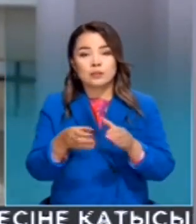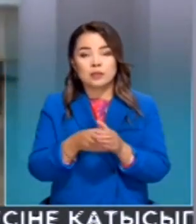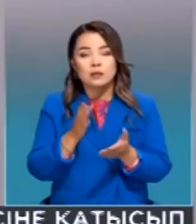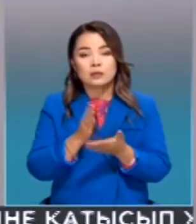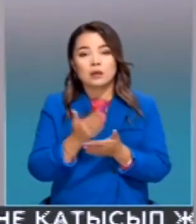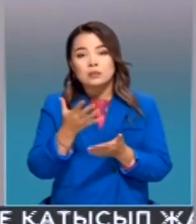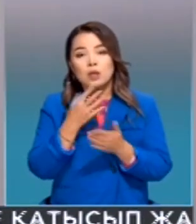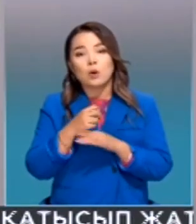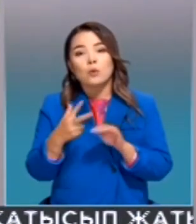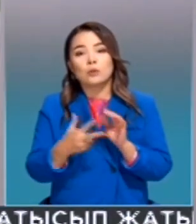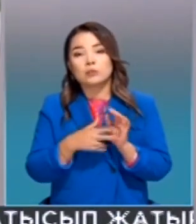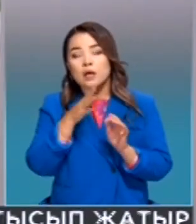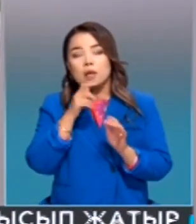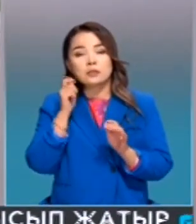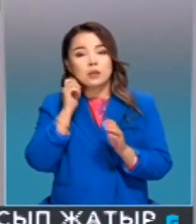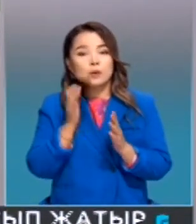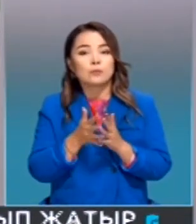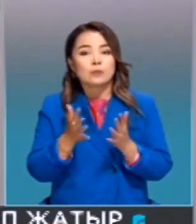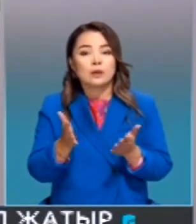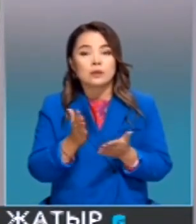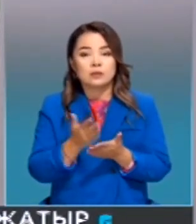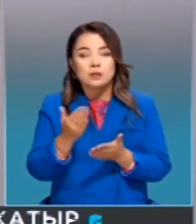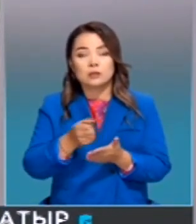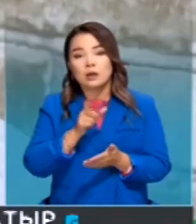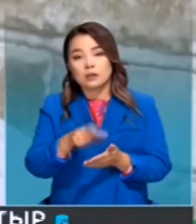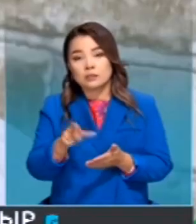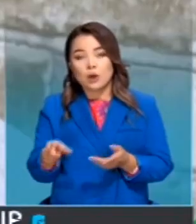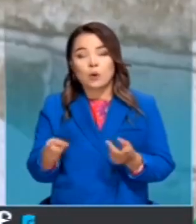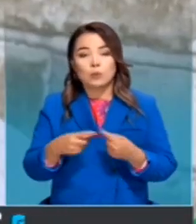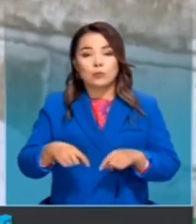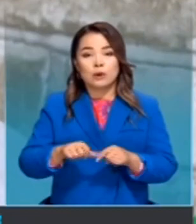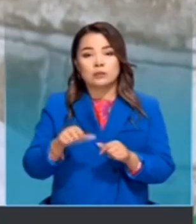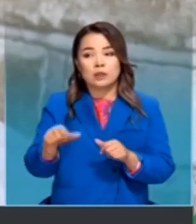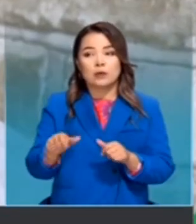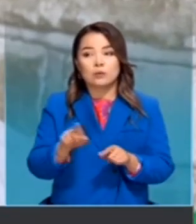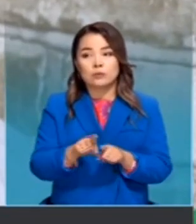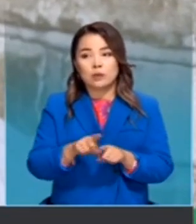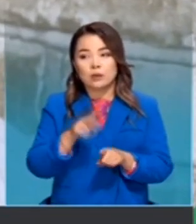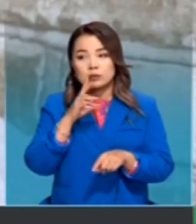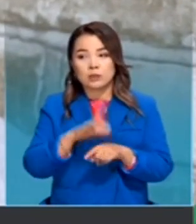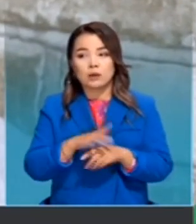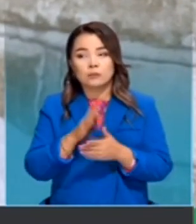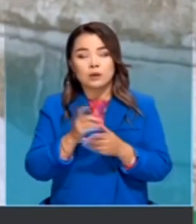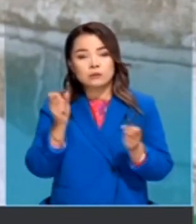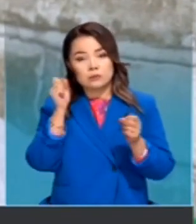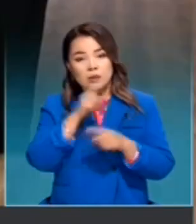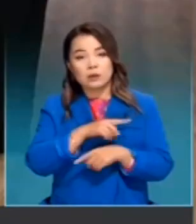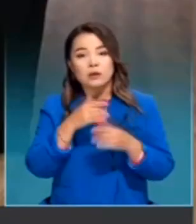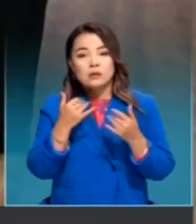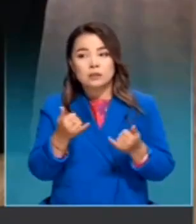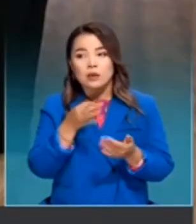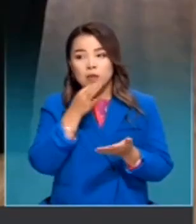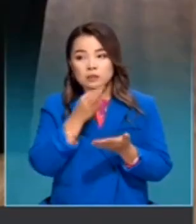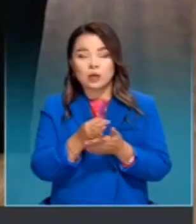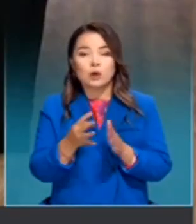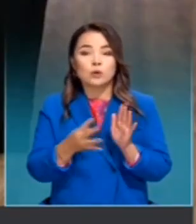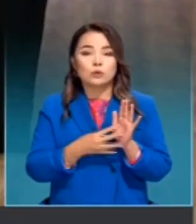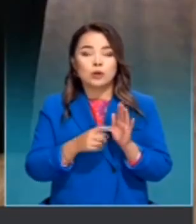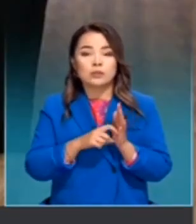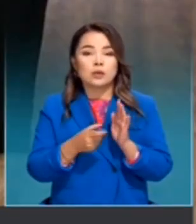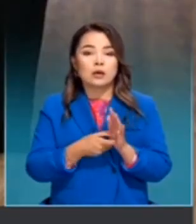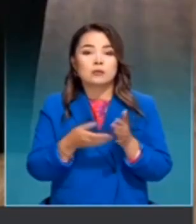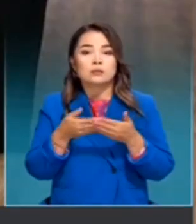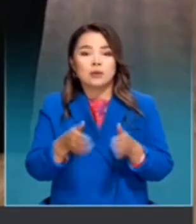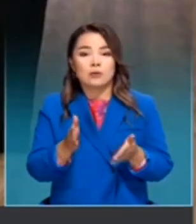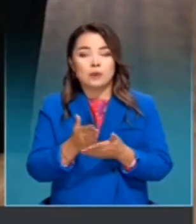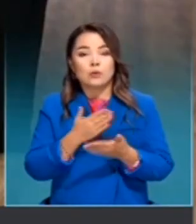Таласпаева 18 жастан асқан мүгедектігі бар азаматтардың қоғамнан тыс қалып жатқанына қынжылады. Ресми мәліметтерге сүйенсек, 9-шы сыныпты